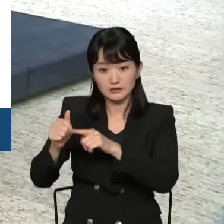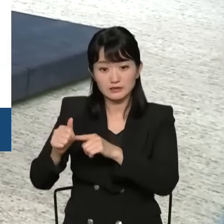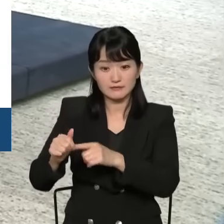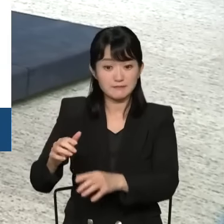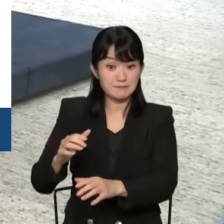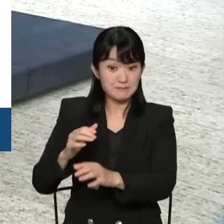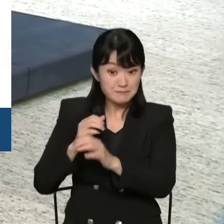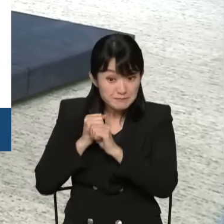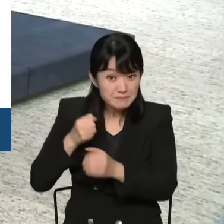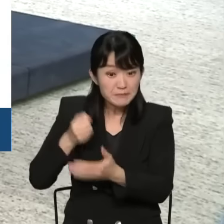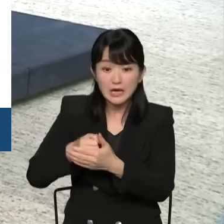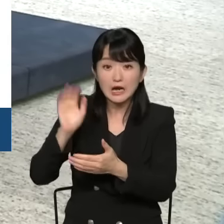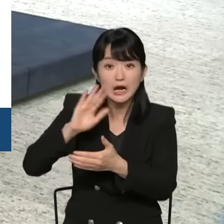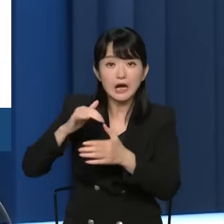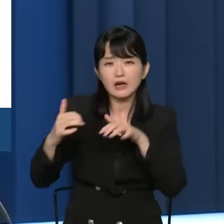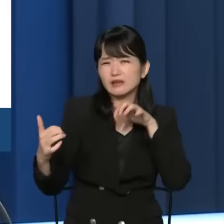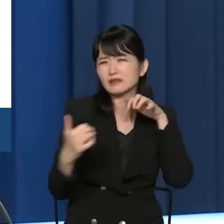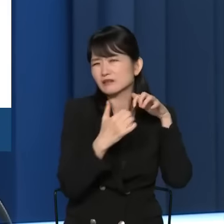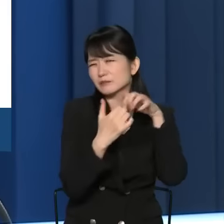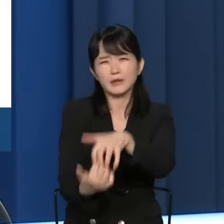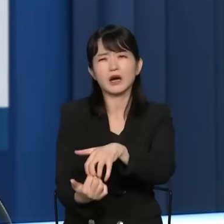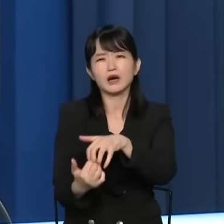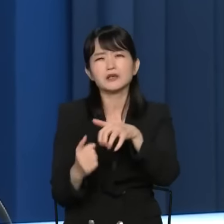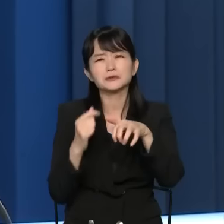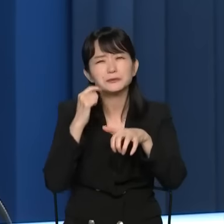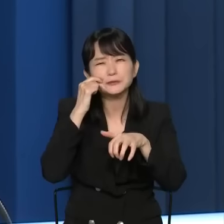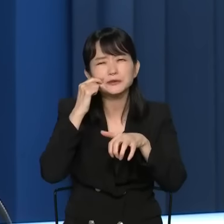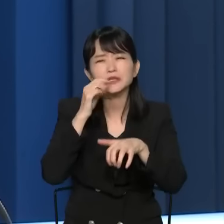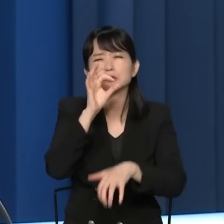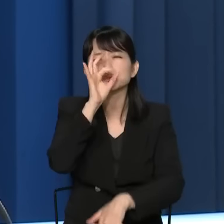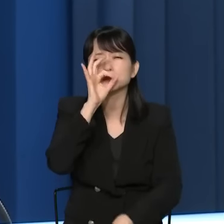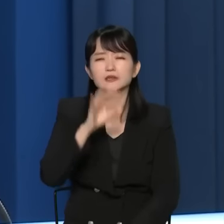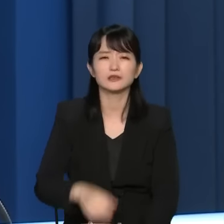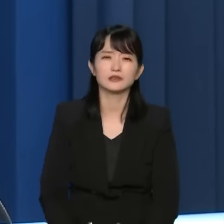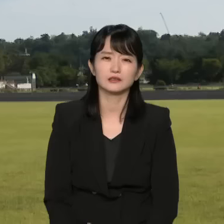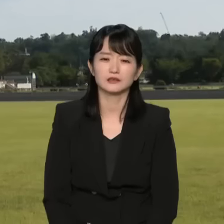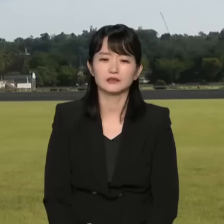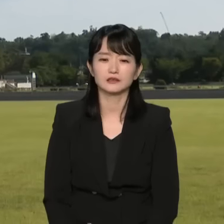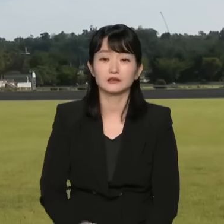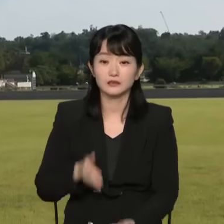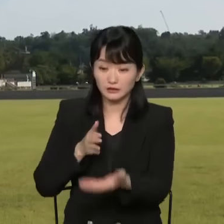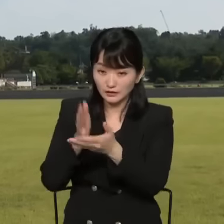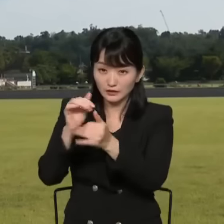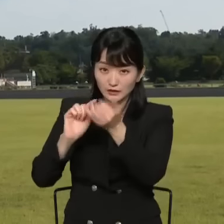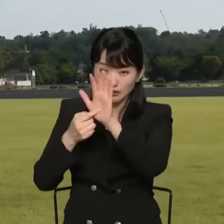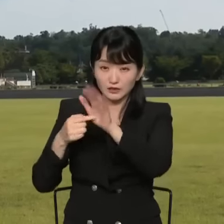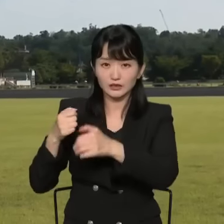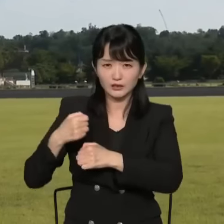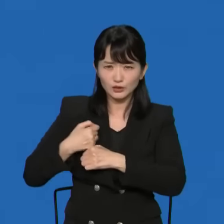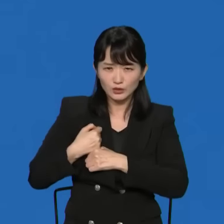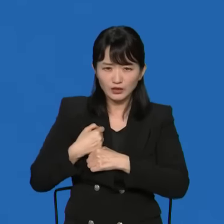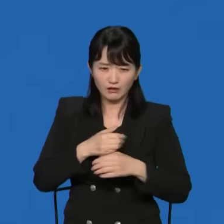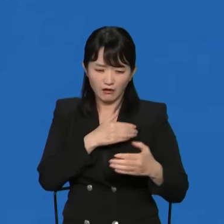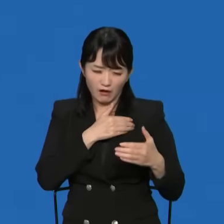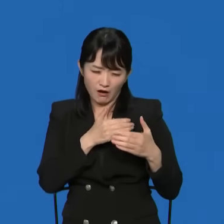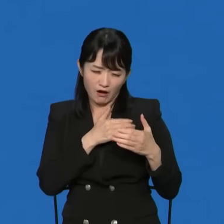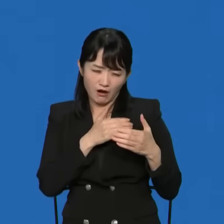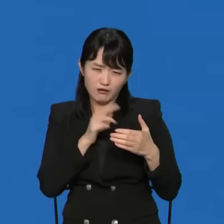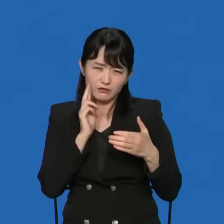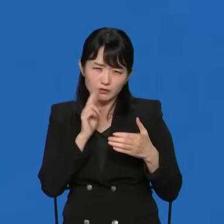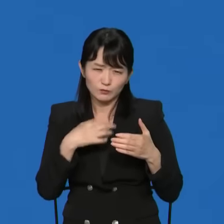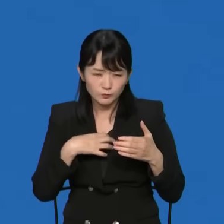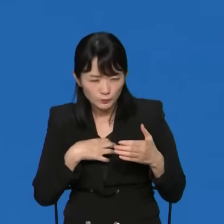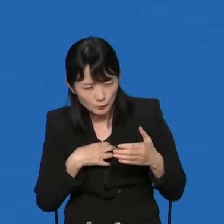결심하지 않는다면 전쟁을 일으키지 못한다고 생각한다고 말했습니다. 전문가들은 군사적 긴장이 격화될 것을